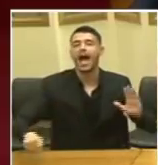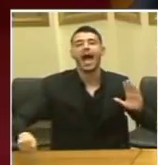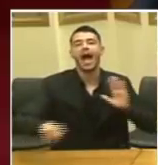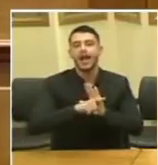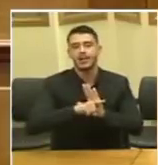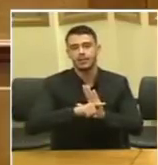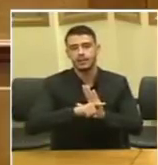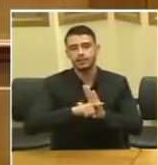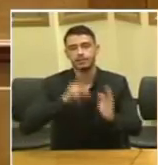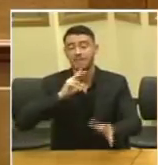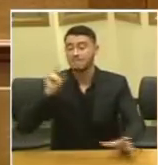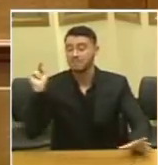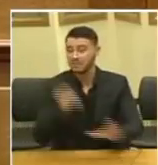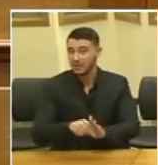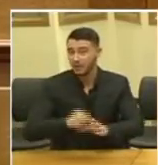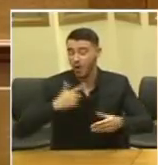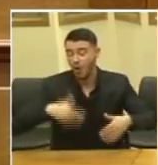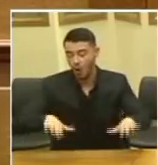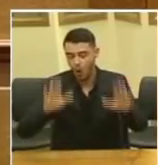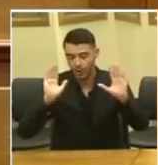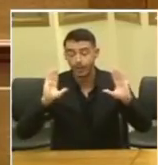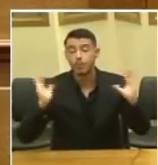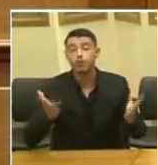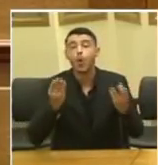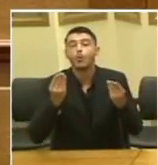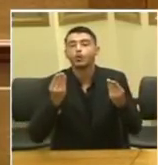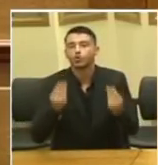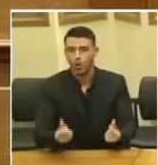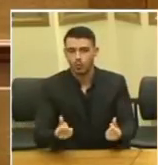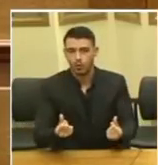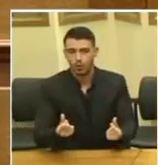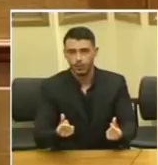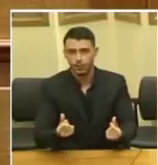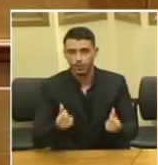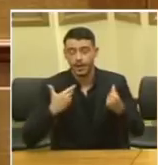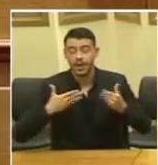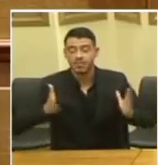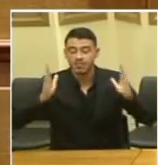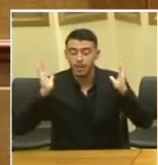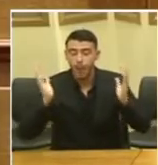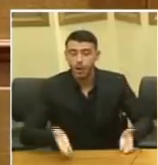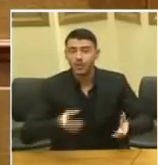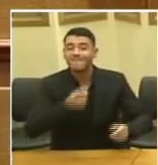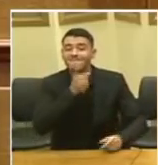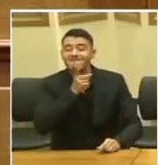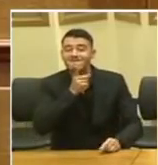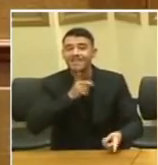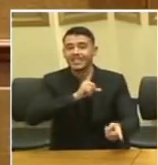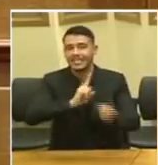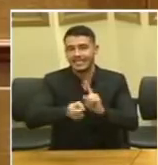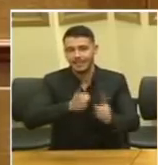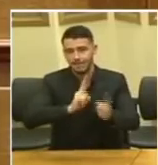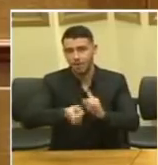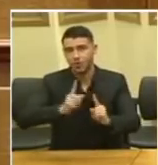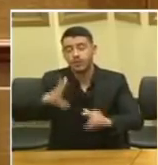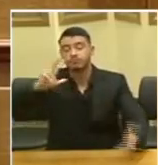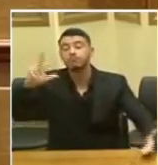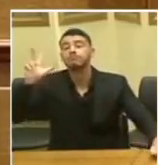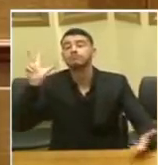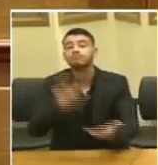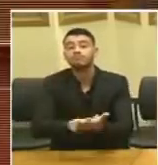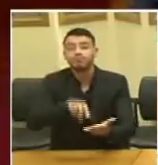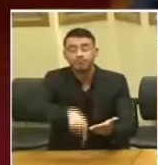ψήφο, αλλά και με οποιοδήποτε τρόπο θα μπορέσουμε αυτήν τη συμφωνία να μην την επικυρώσει το Ελληνικό